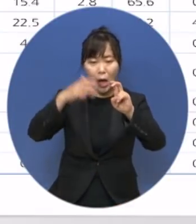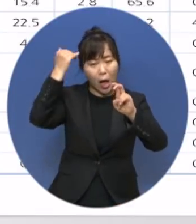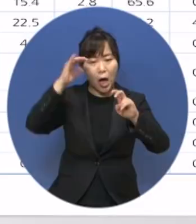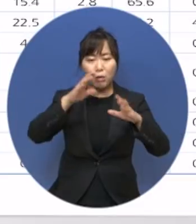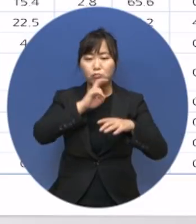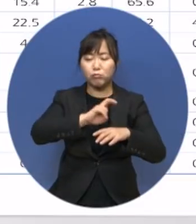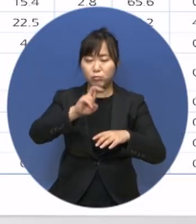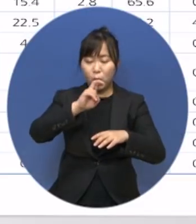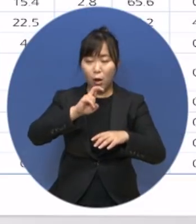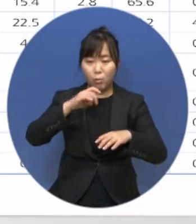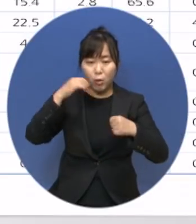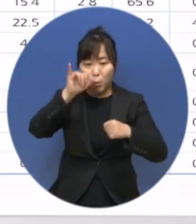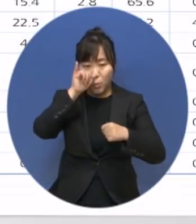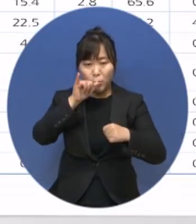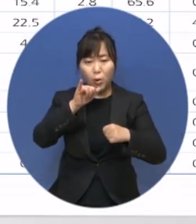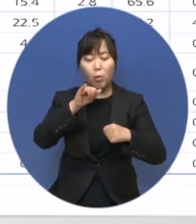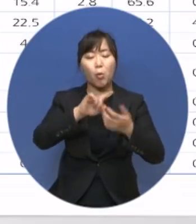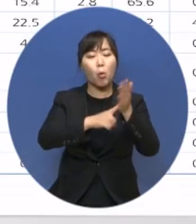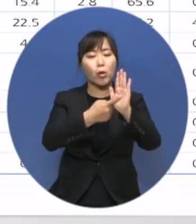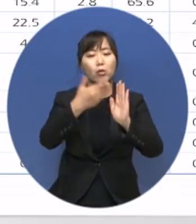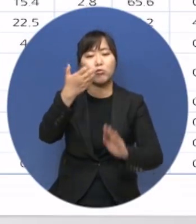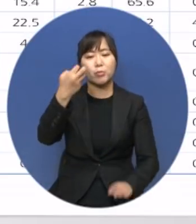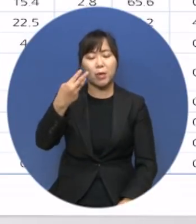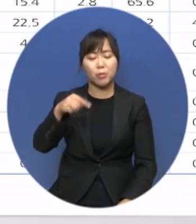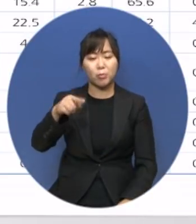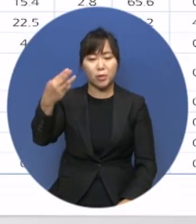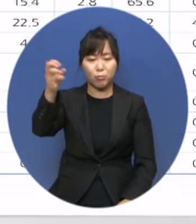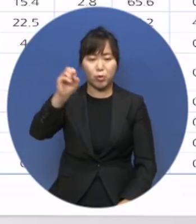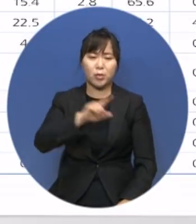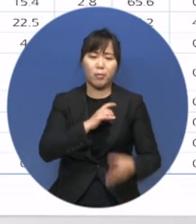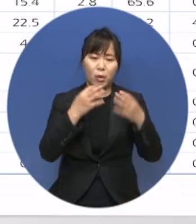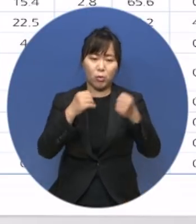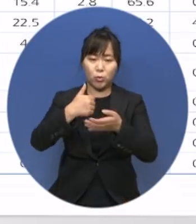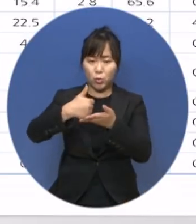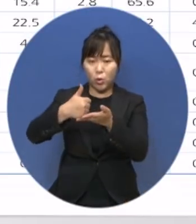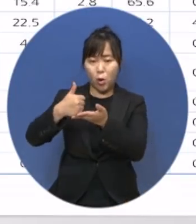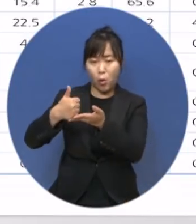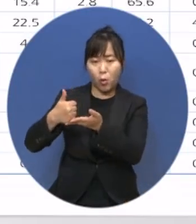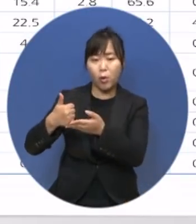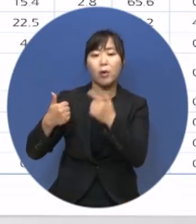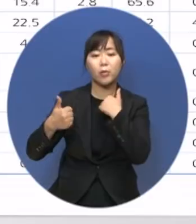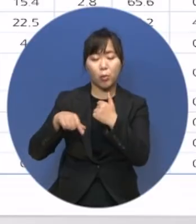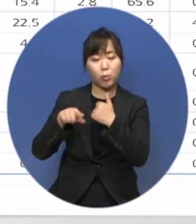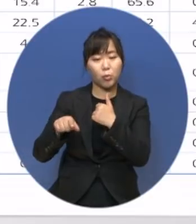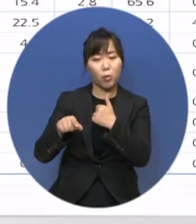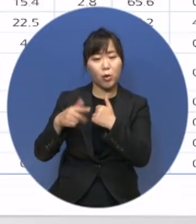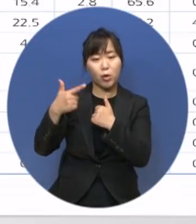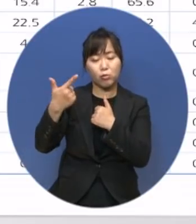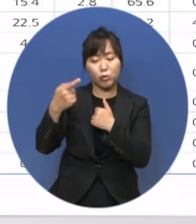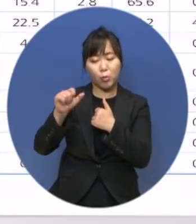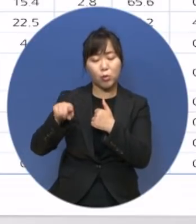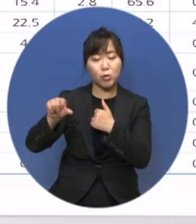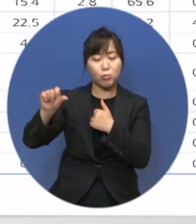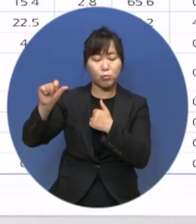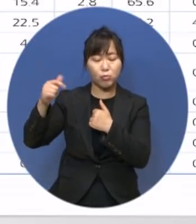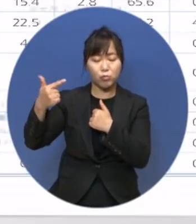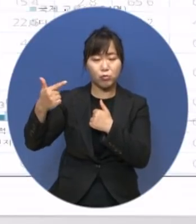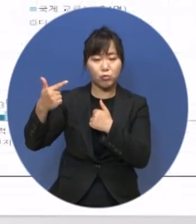보면 공연이 93.3%로 가장 높았고 초청받아 공연한 형태도